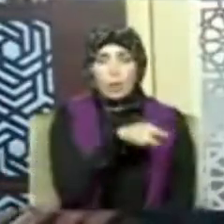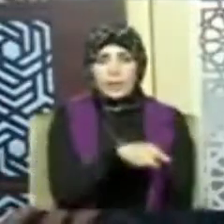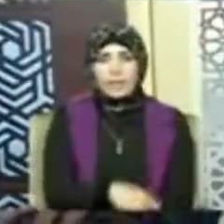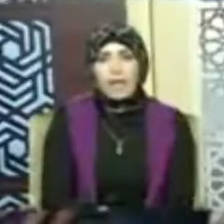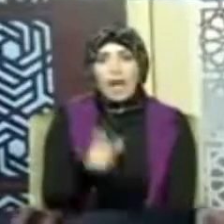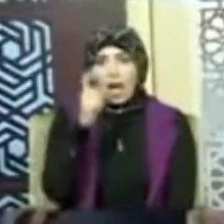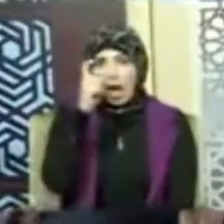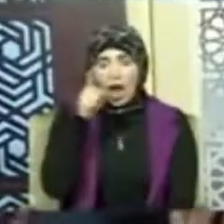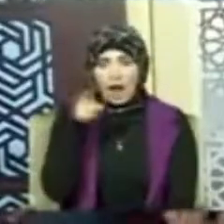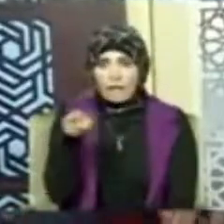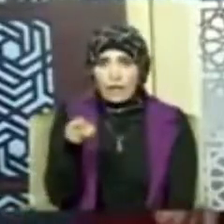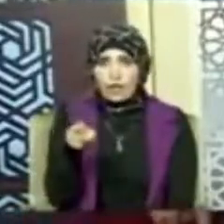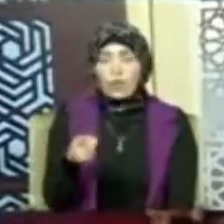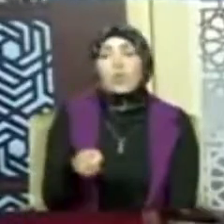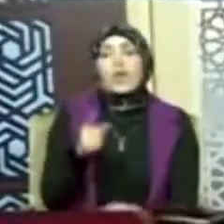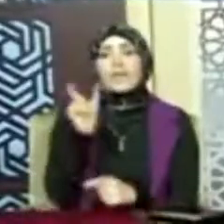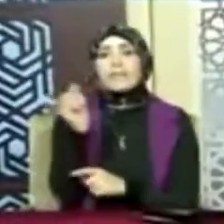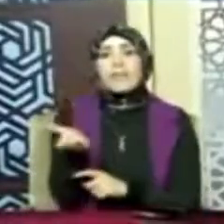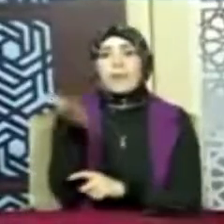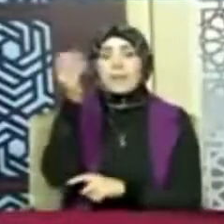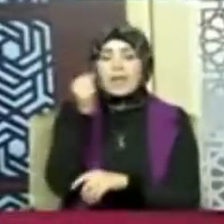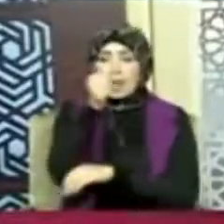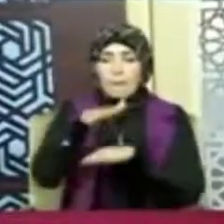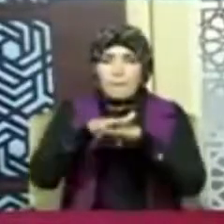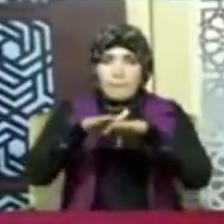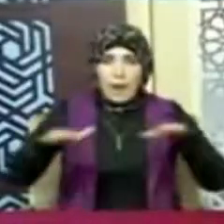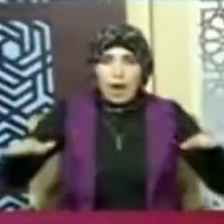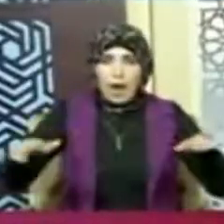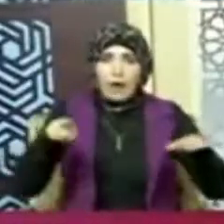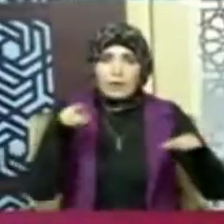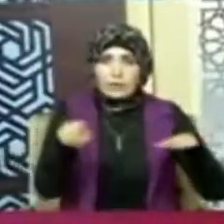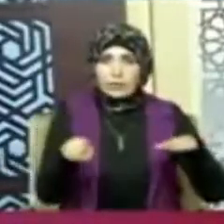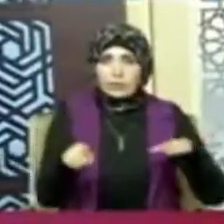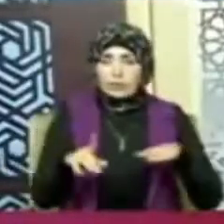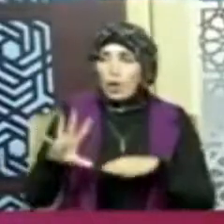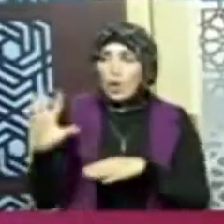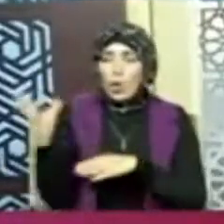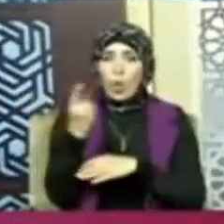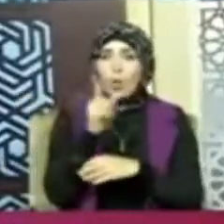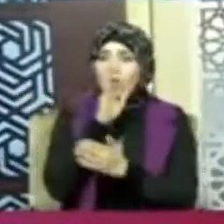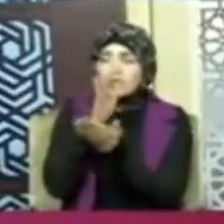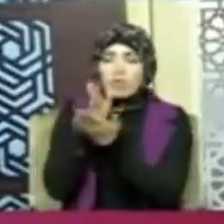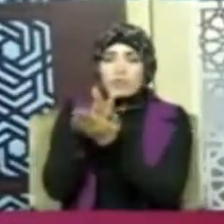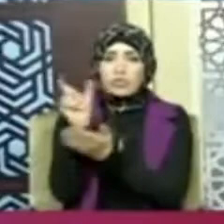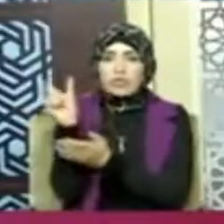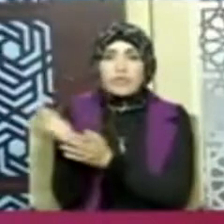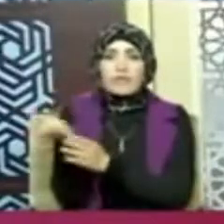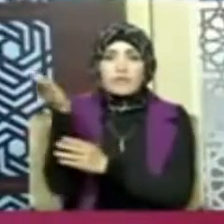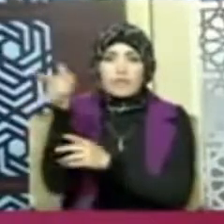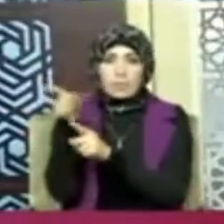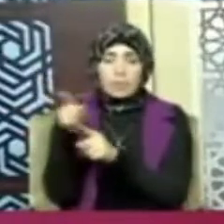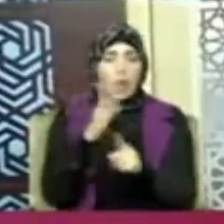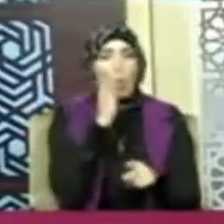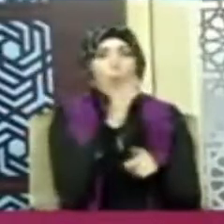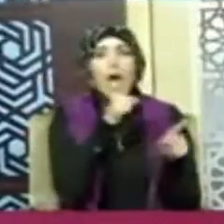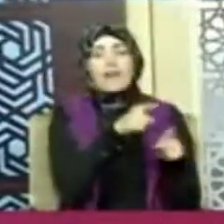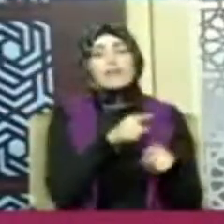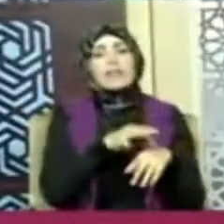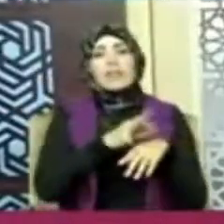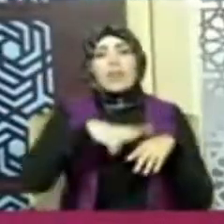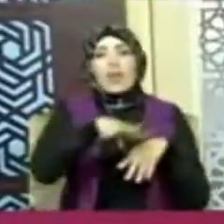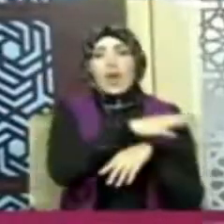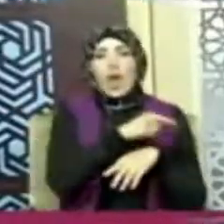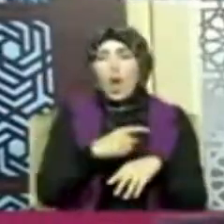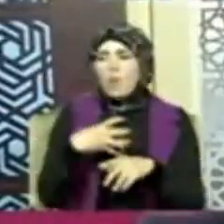نبيا بأرض ألفته ضبابها والظباء، ويح قوم